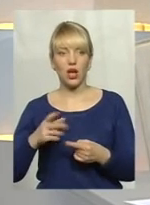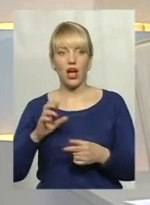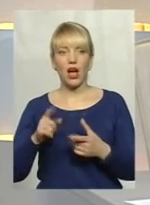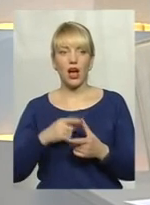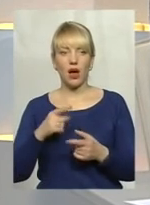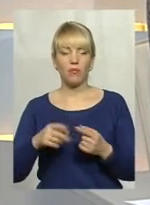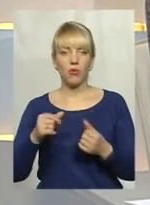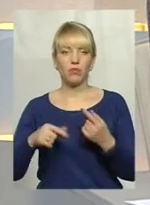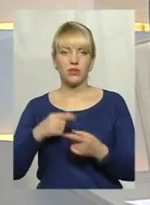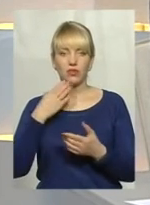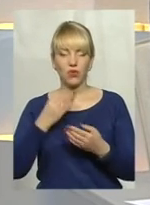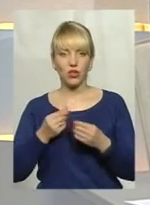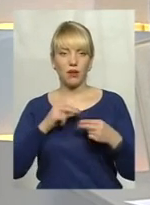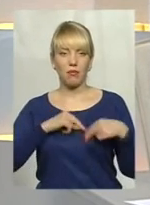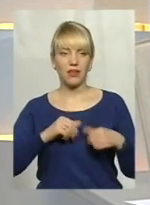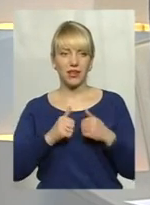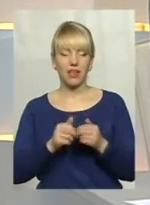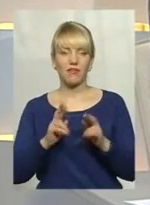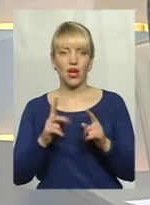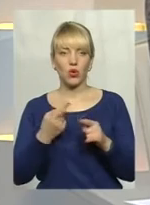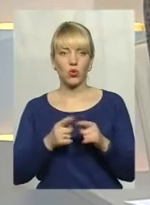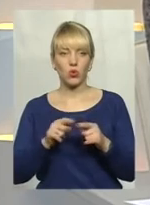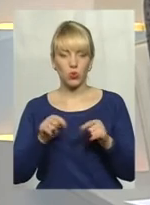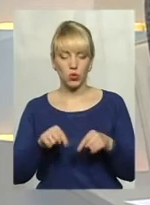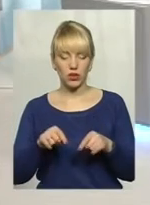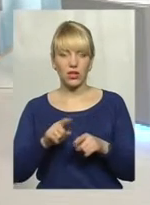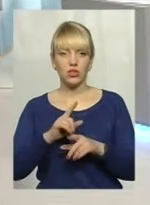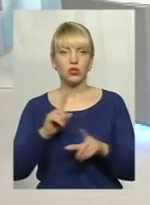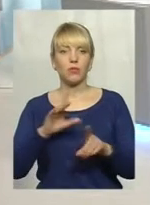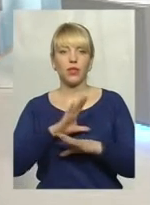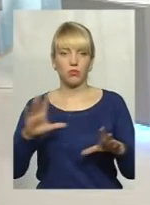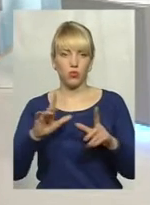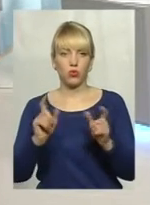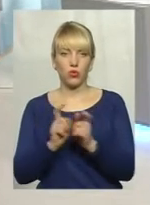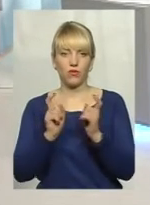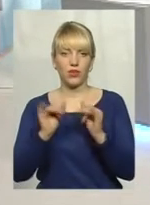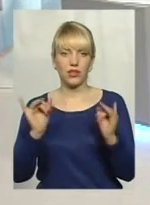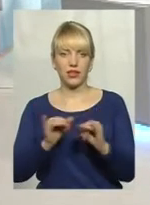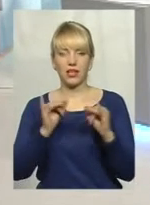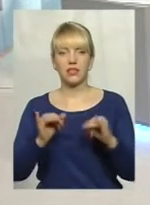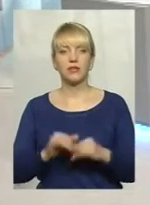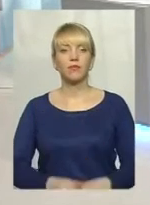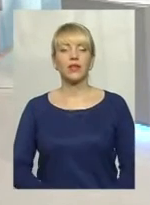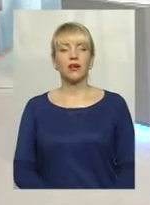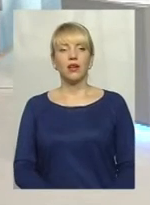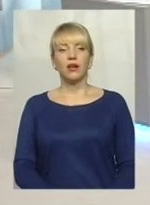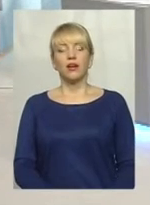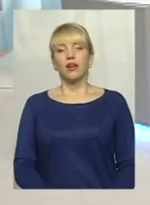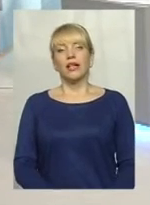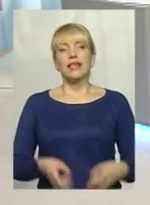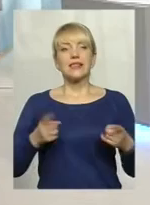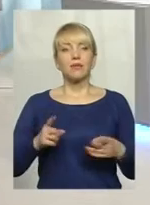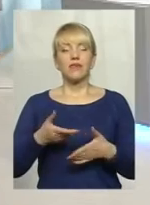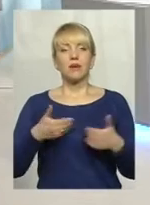своїх партнерів. Як тут уникнути конфлікту інтересів? Насправді, ми дуже хотіли от саме у Хмельницькому